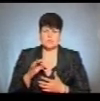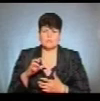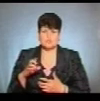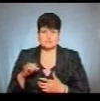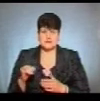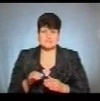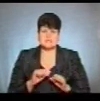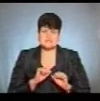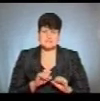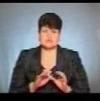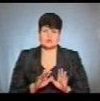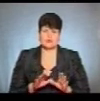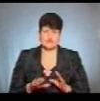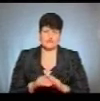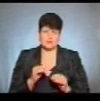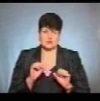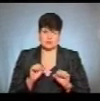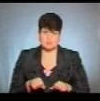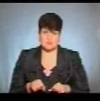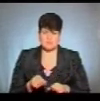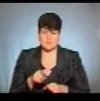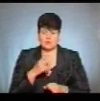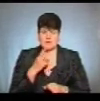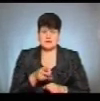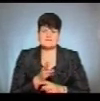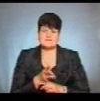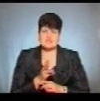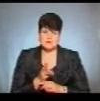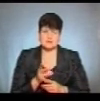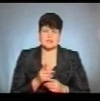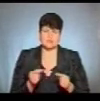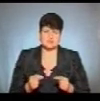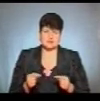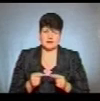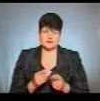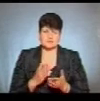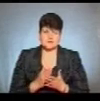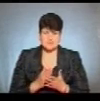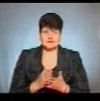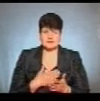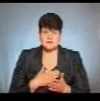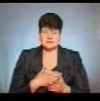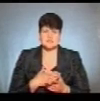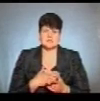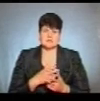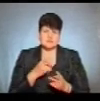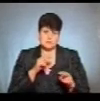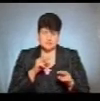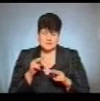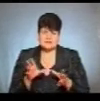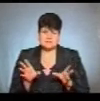захисту виборчих прав. Ми показуємо відео конкретне, яке фіксували наші спостерігачі різних порушень. Спільно вирішуємо,